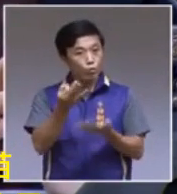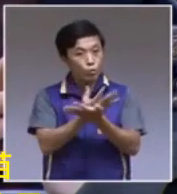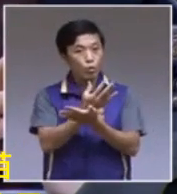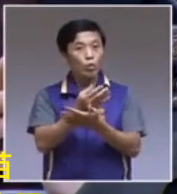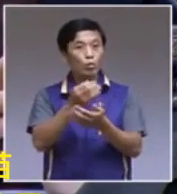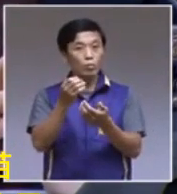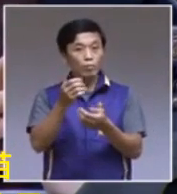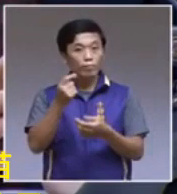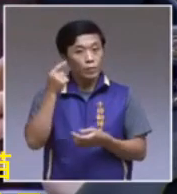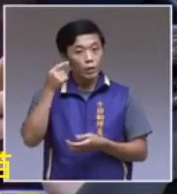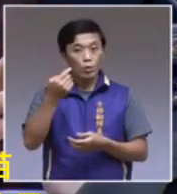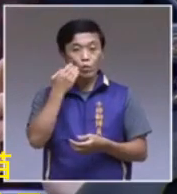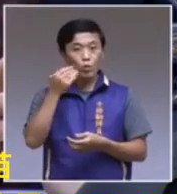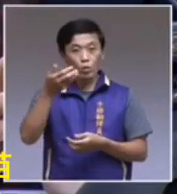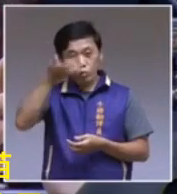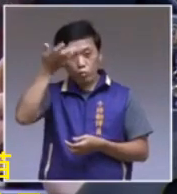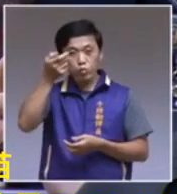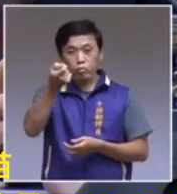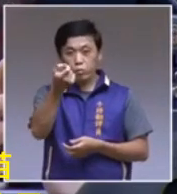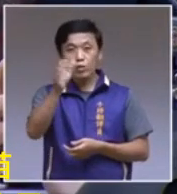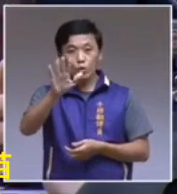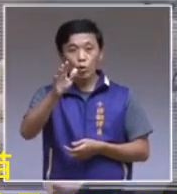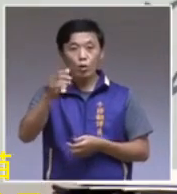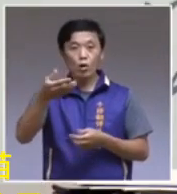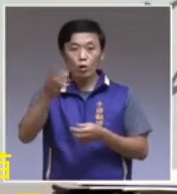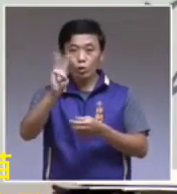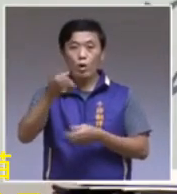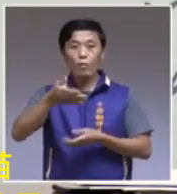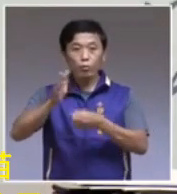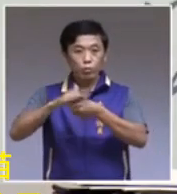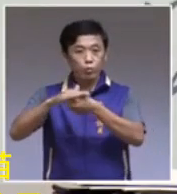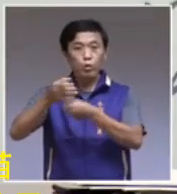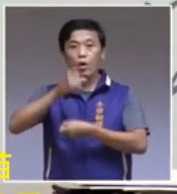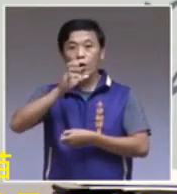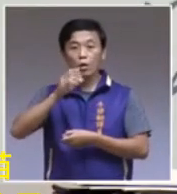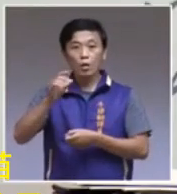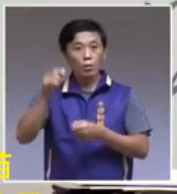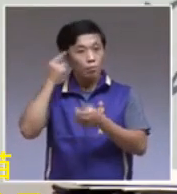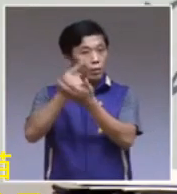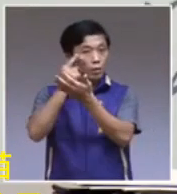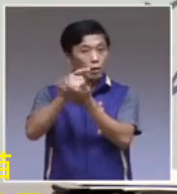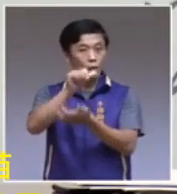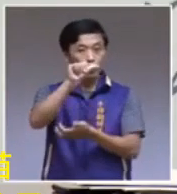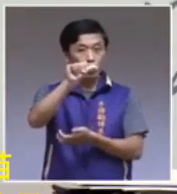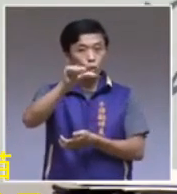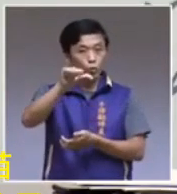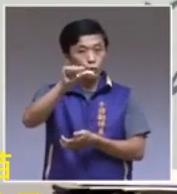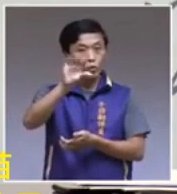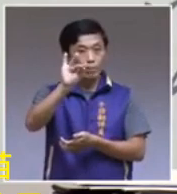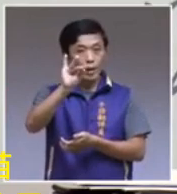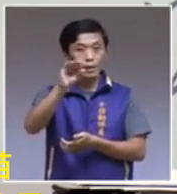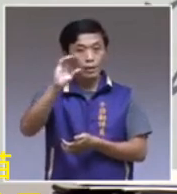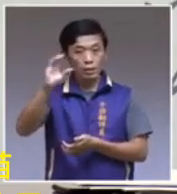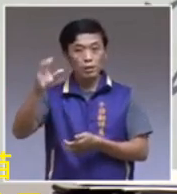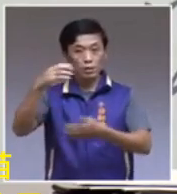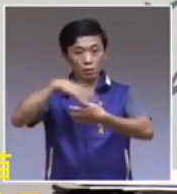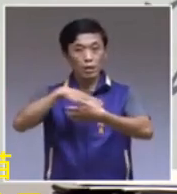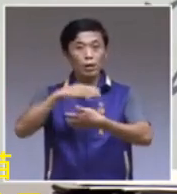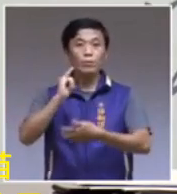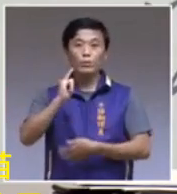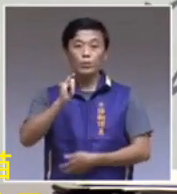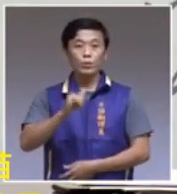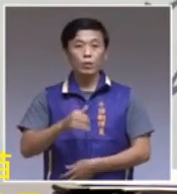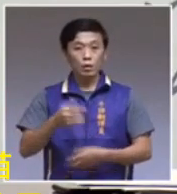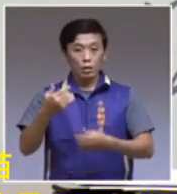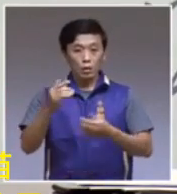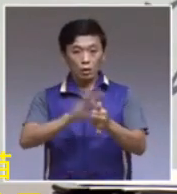补充一点水分，但是每天大概在500cc 以内会比较好，不会造成你身体的